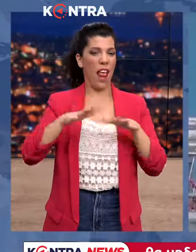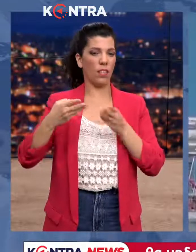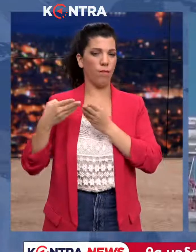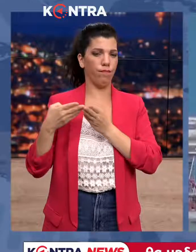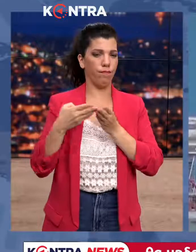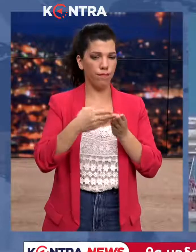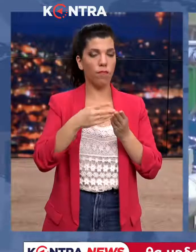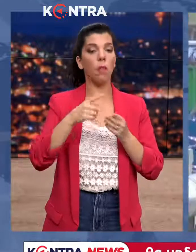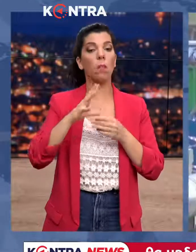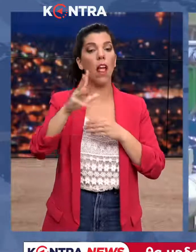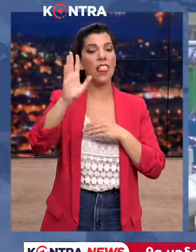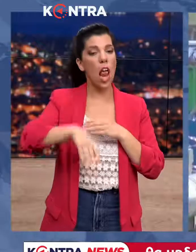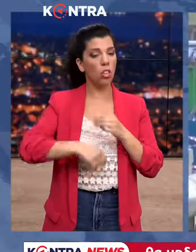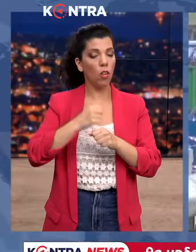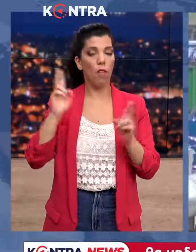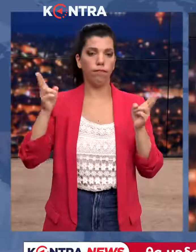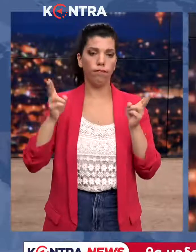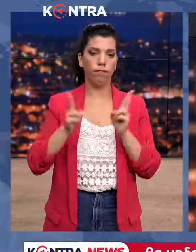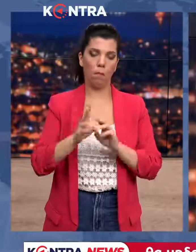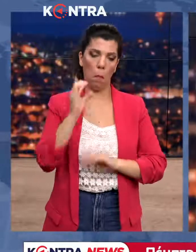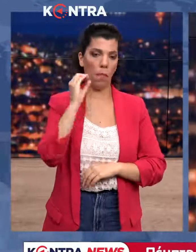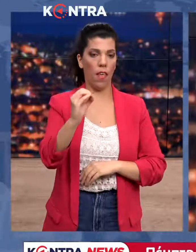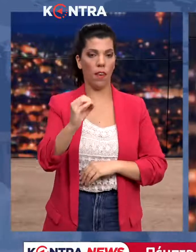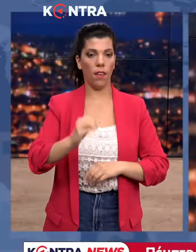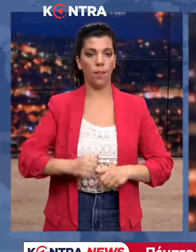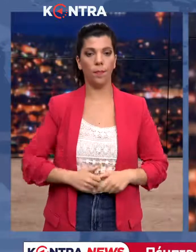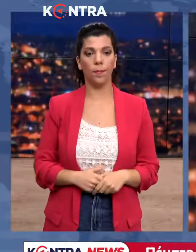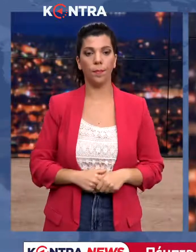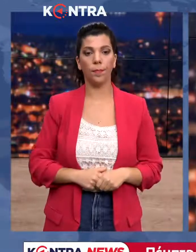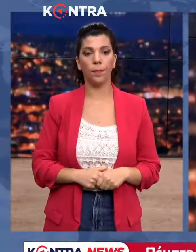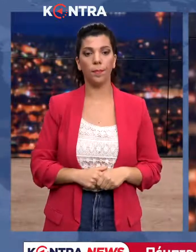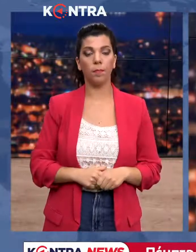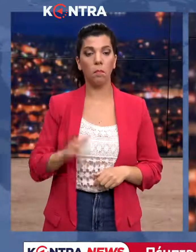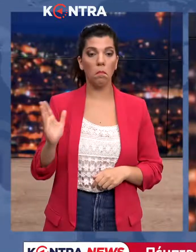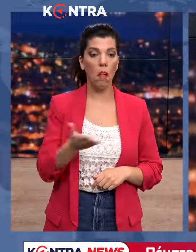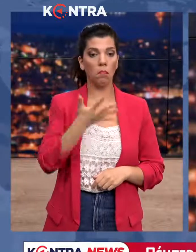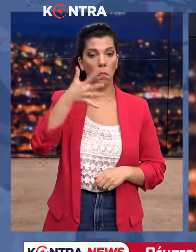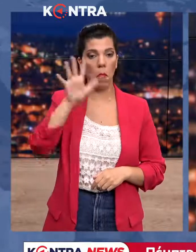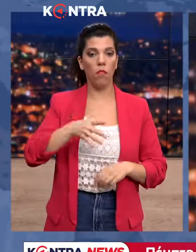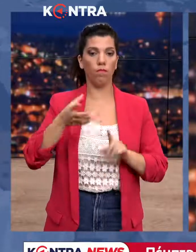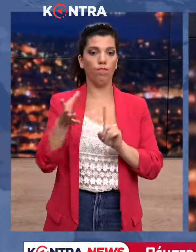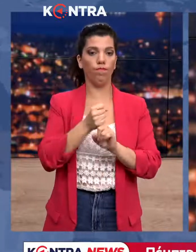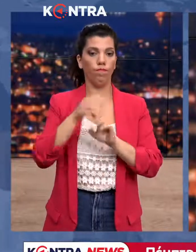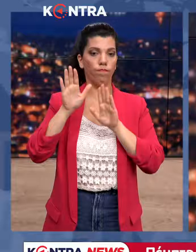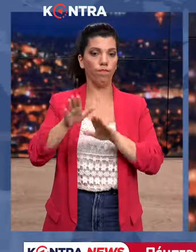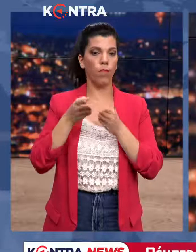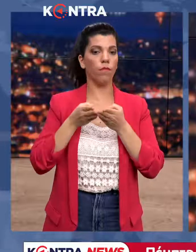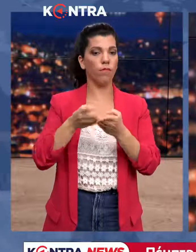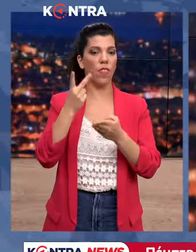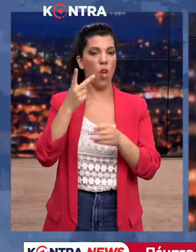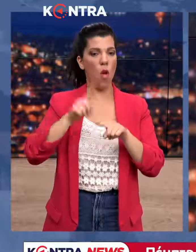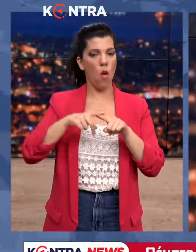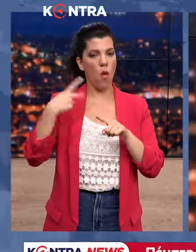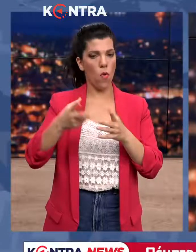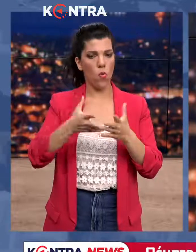θαλάσσης θα μηδενιστούν ως το τέλος του έτους πέμπτη ημέρα ομηρίας για το πλήρωμα των δύο ελληνικών